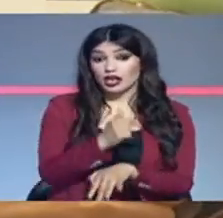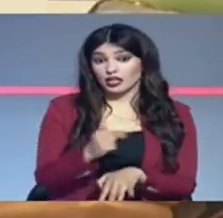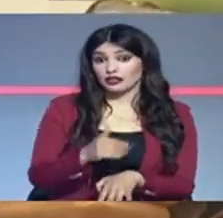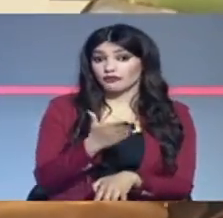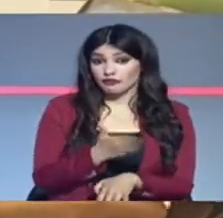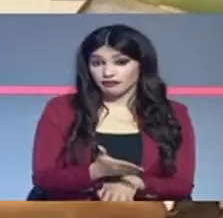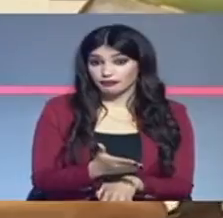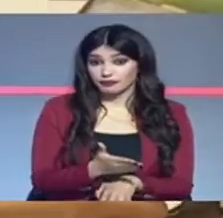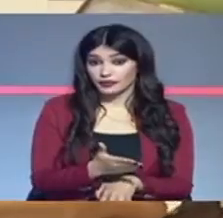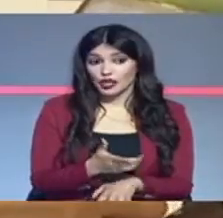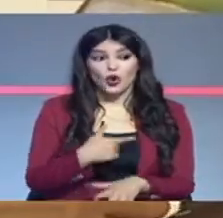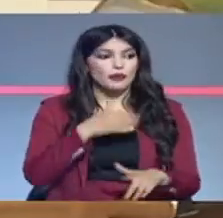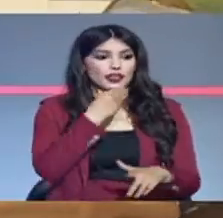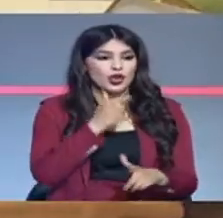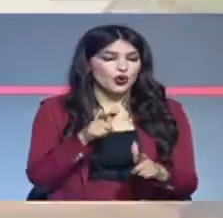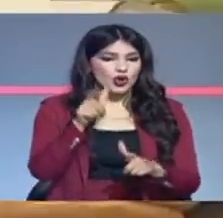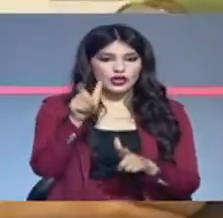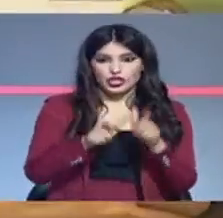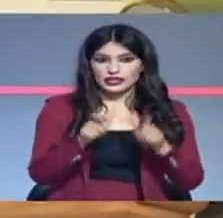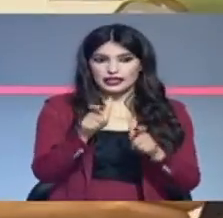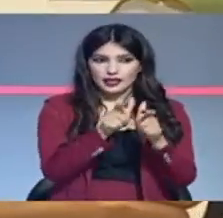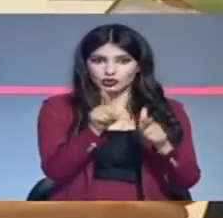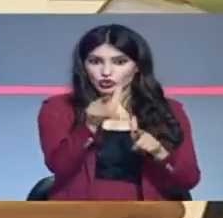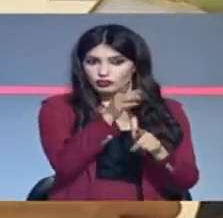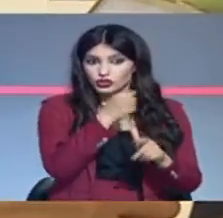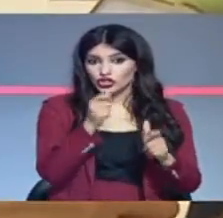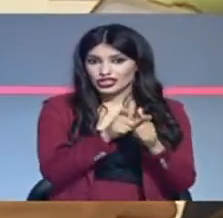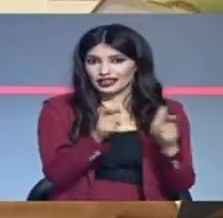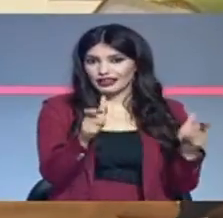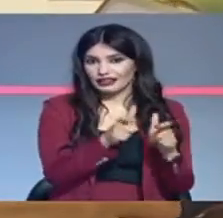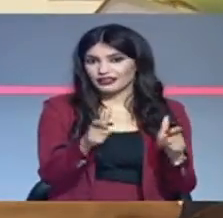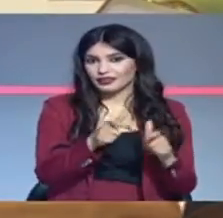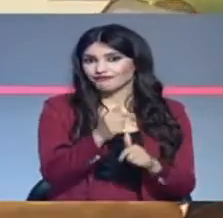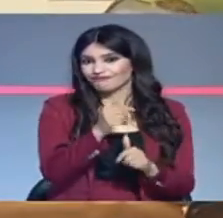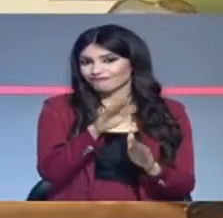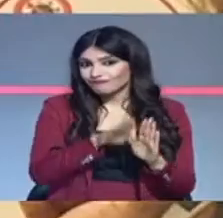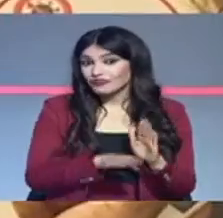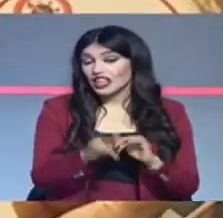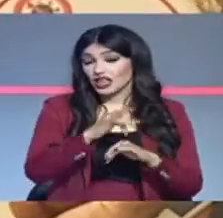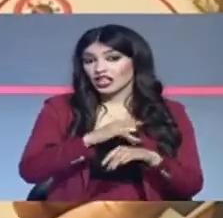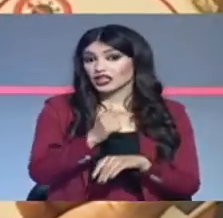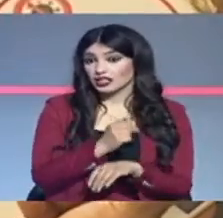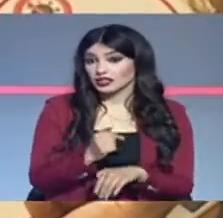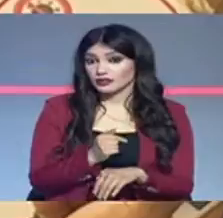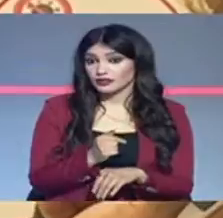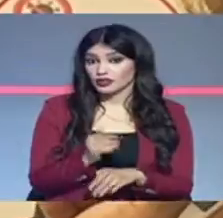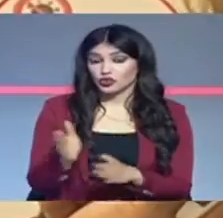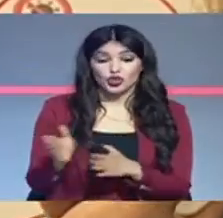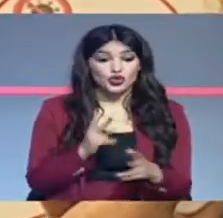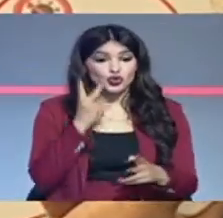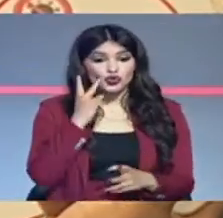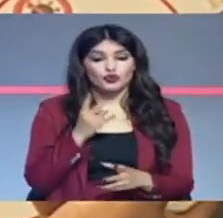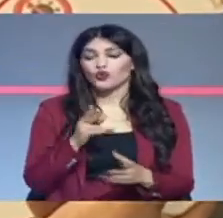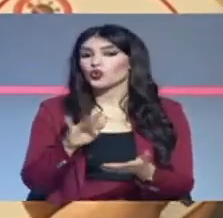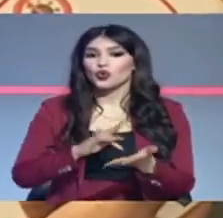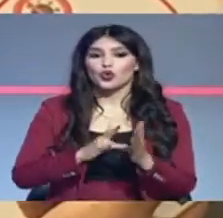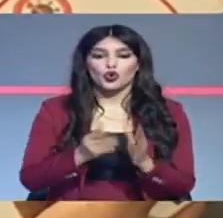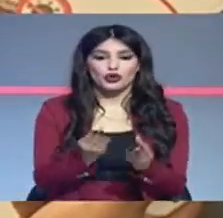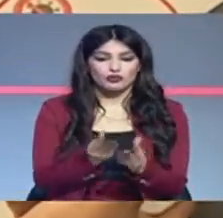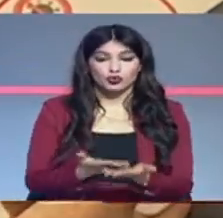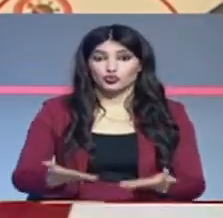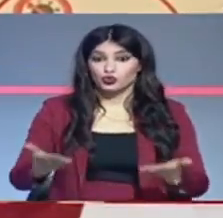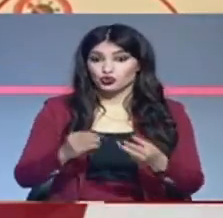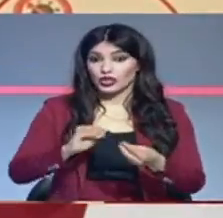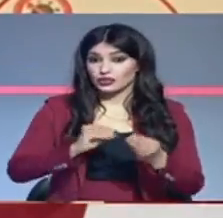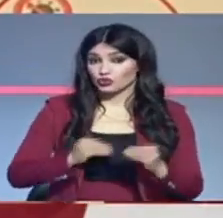اه شركاتها تكون الاقتصاد الغير منظم اكثر هي فرصه للانتعاش